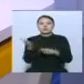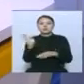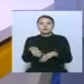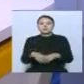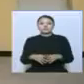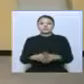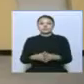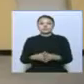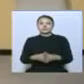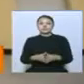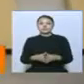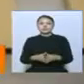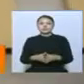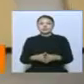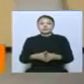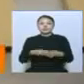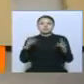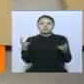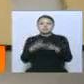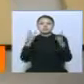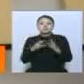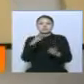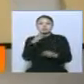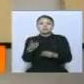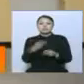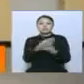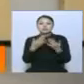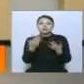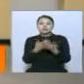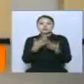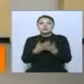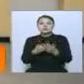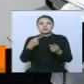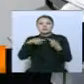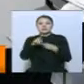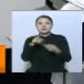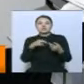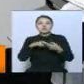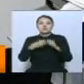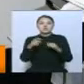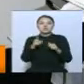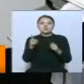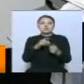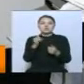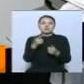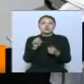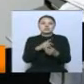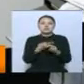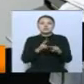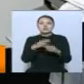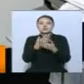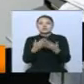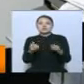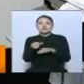жіберілген. Өрттің шығу себебін мамандар жылту қазандығының түтінді сыртқа тартпауымен байланыстырады. Тіпті мұржасы да